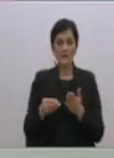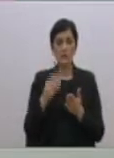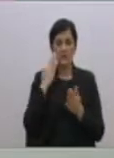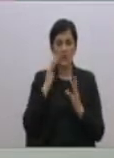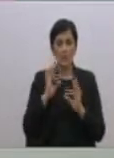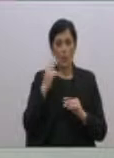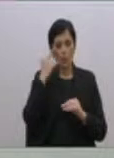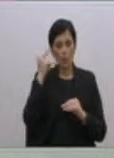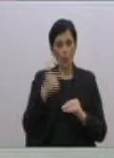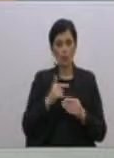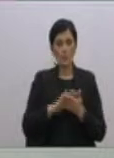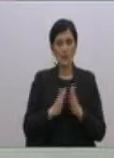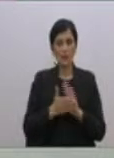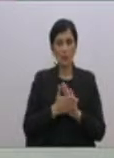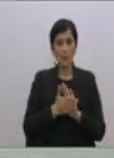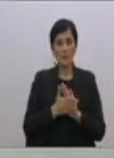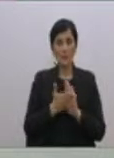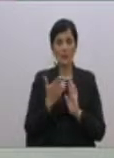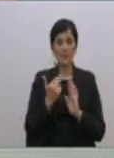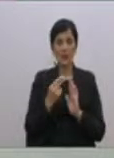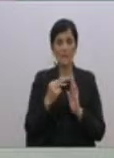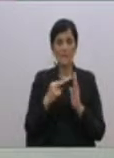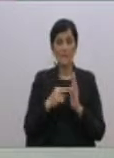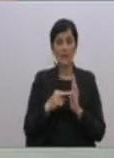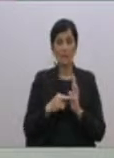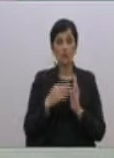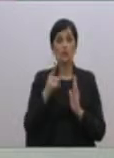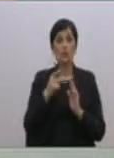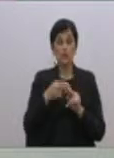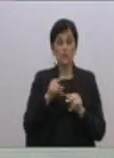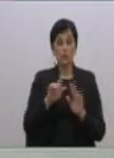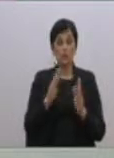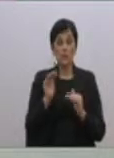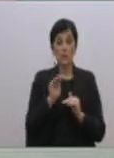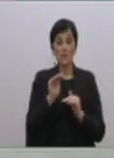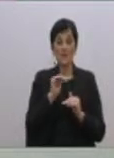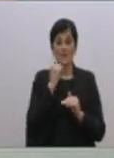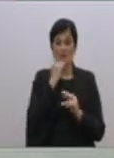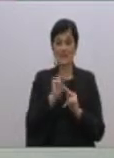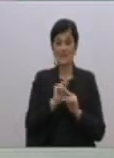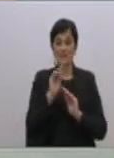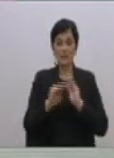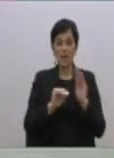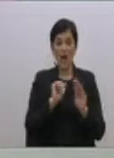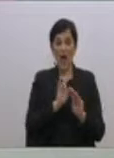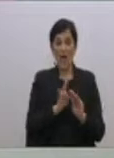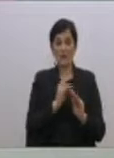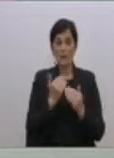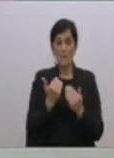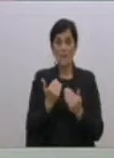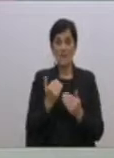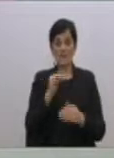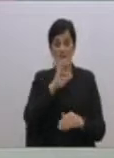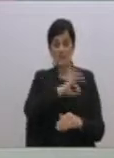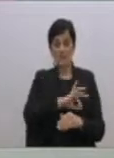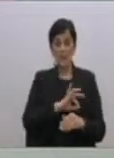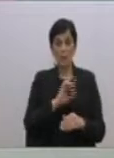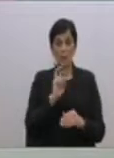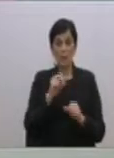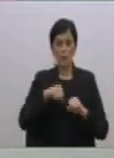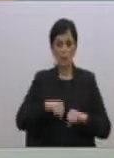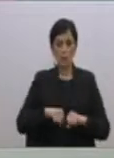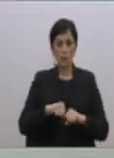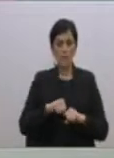da gonirul pirobebit da pasit im shemtkhovashits ki tu es fizicul infrastructura anda visi sargeblobis gamoqenebis